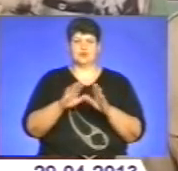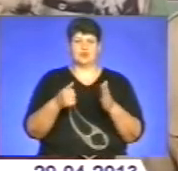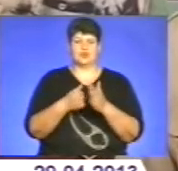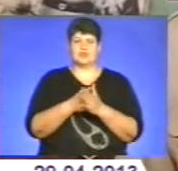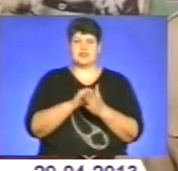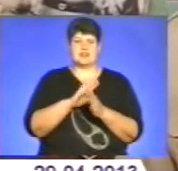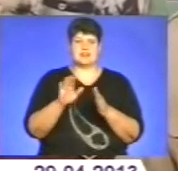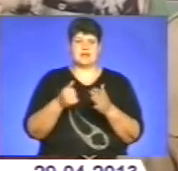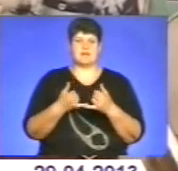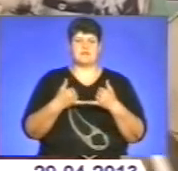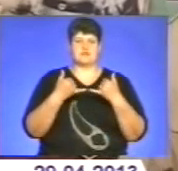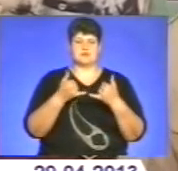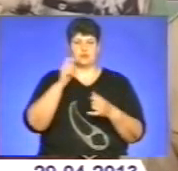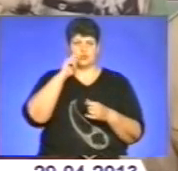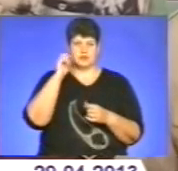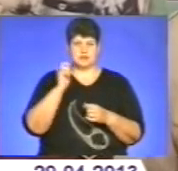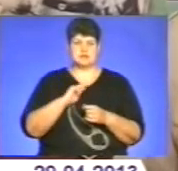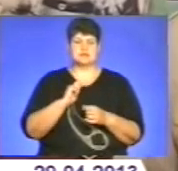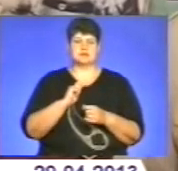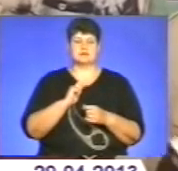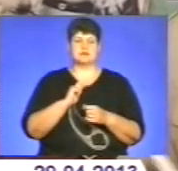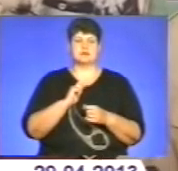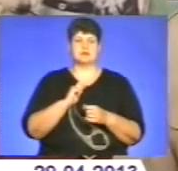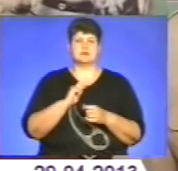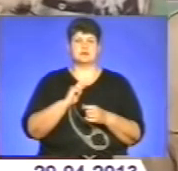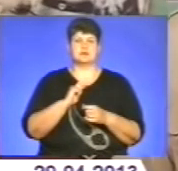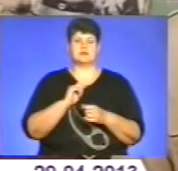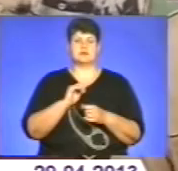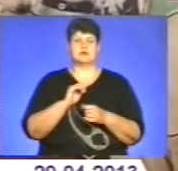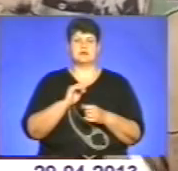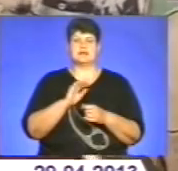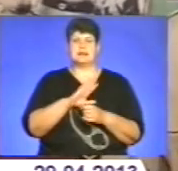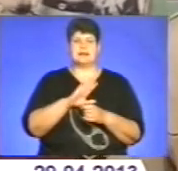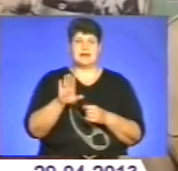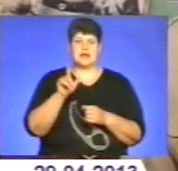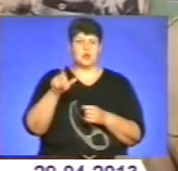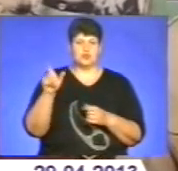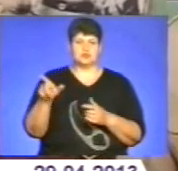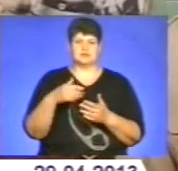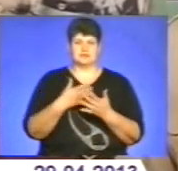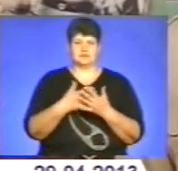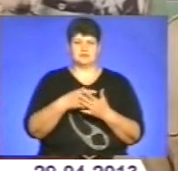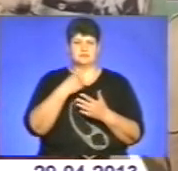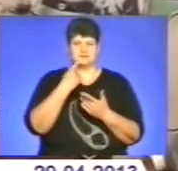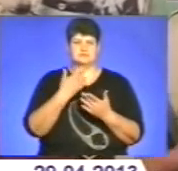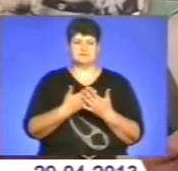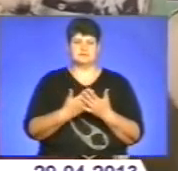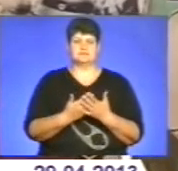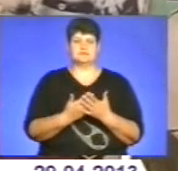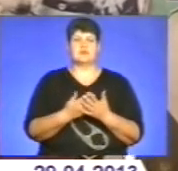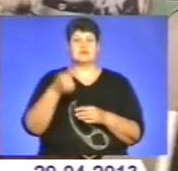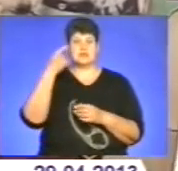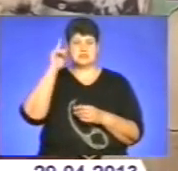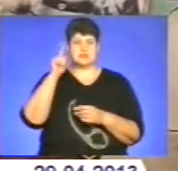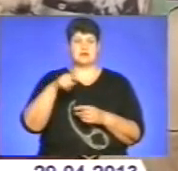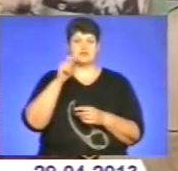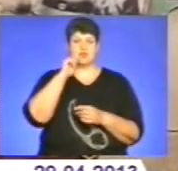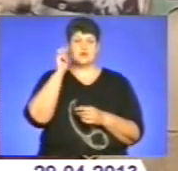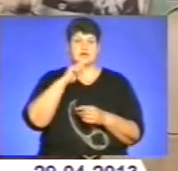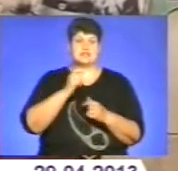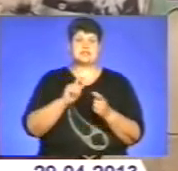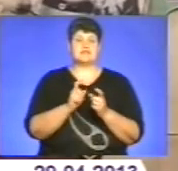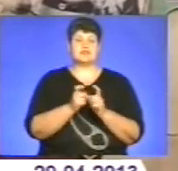могли ставитися, бо ви там недолюди чи ще щось таке, як то не раз проповідувалося. Він знав, що це українці, вони